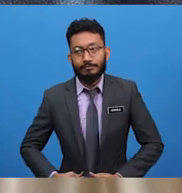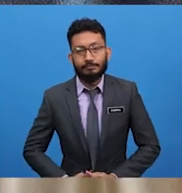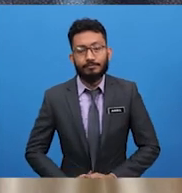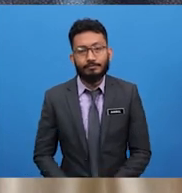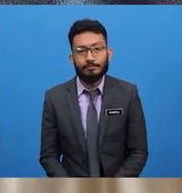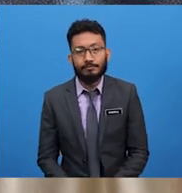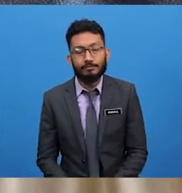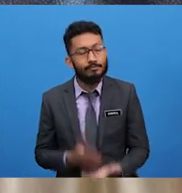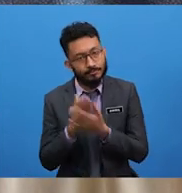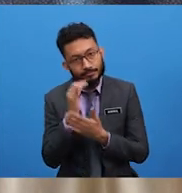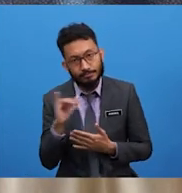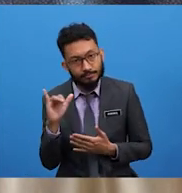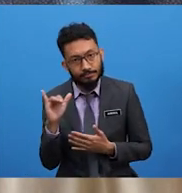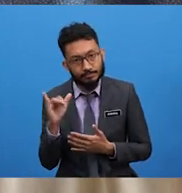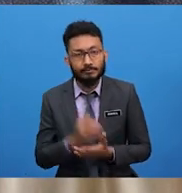Seterusnya,